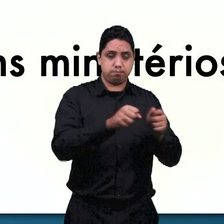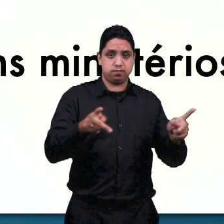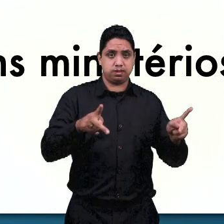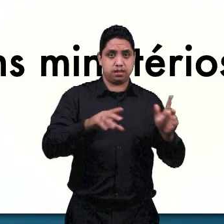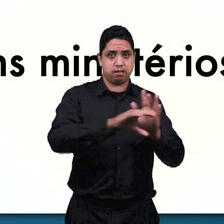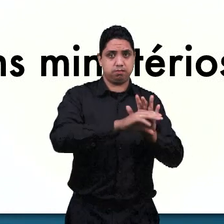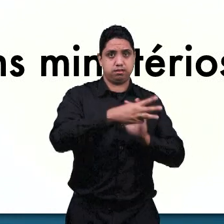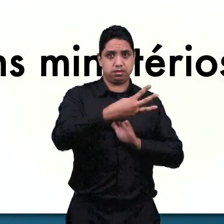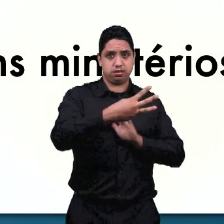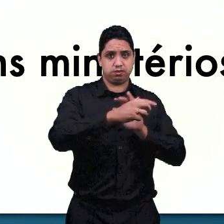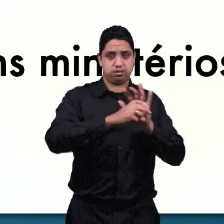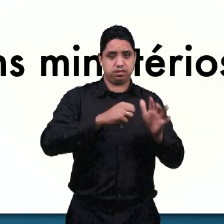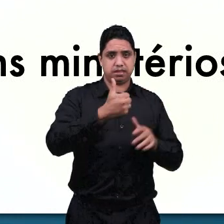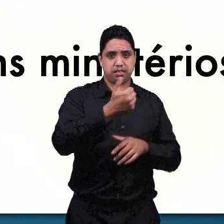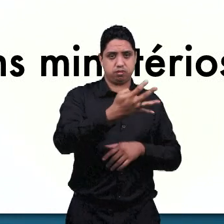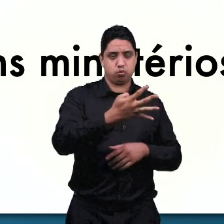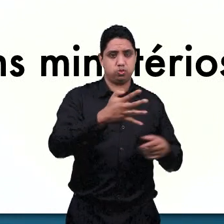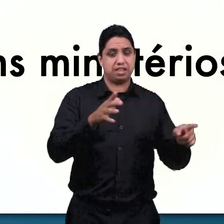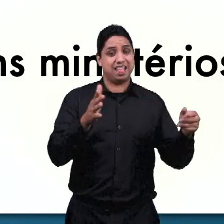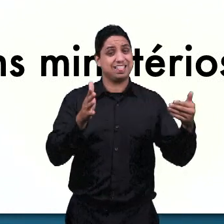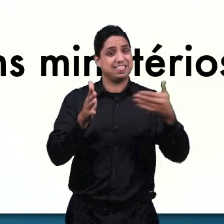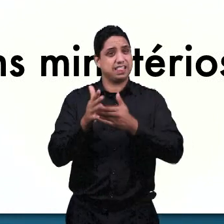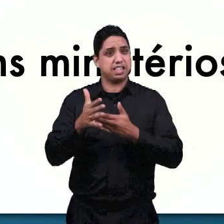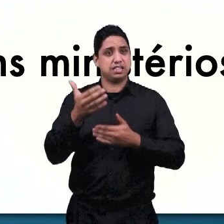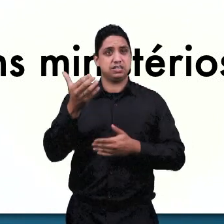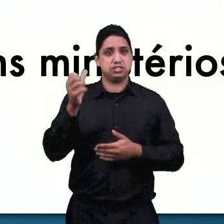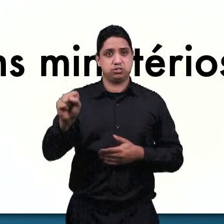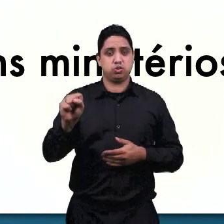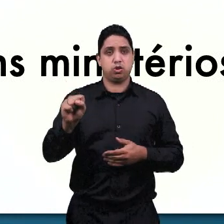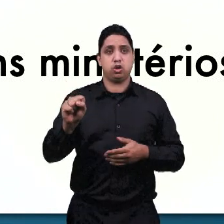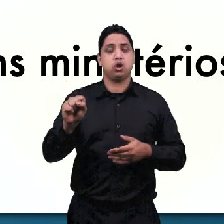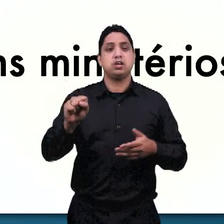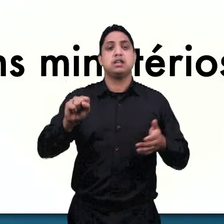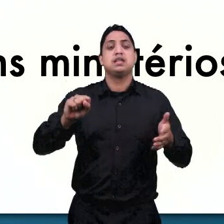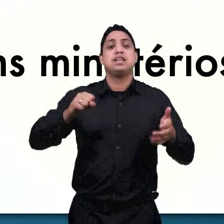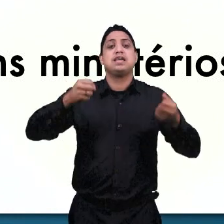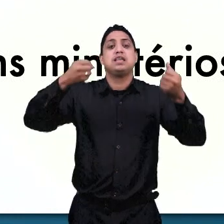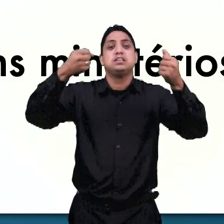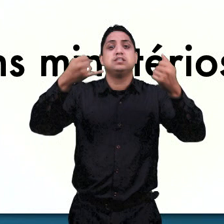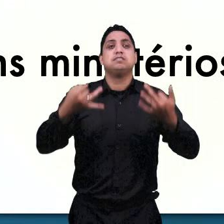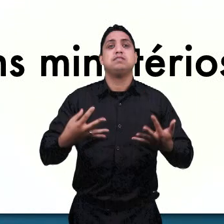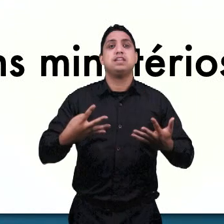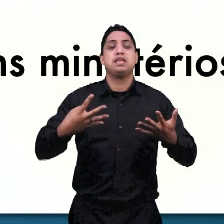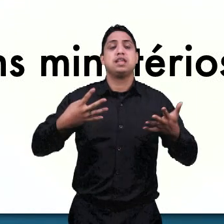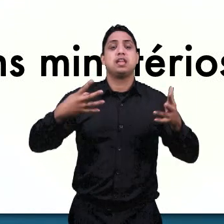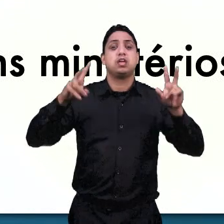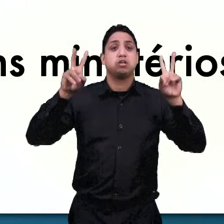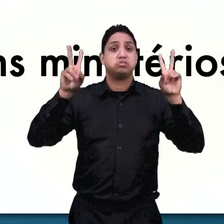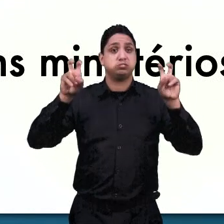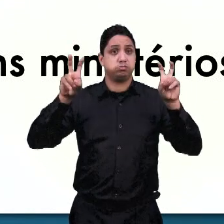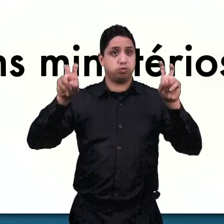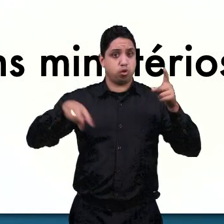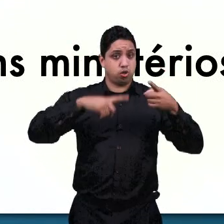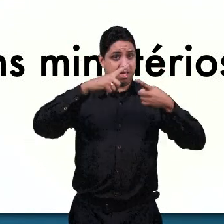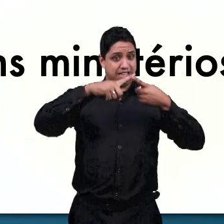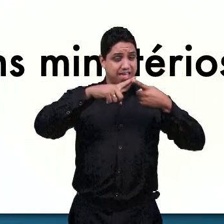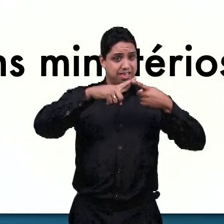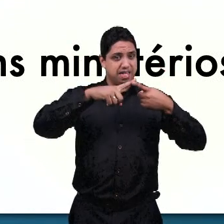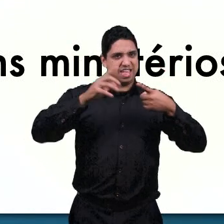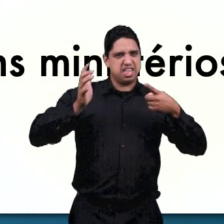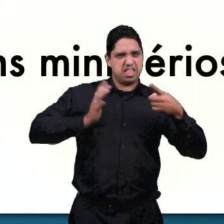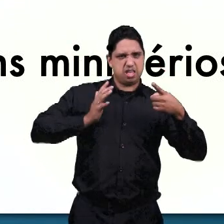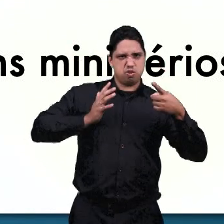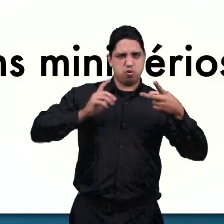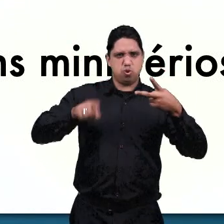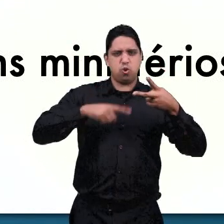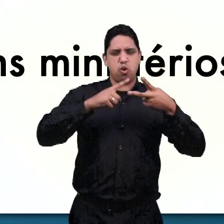3, versets 14 et 18, était en évidence la signification des expressions « Je suis riche, je me suis enrichi, je ne manque de